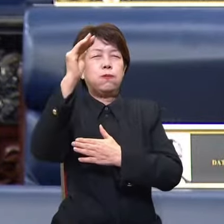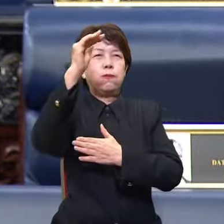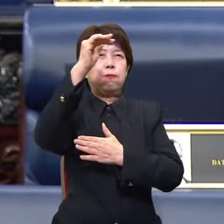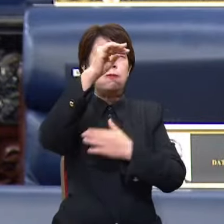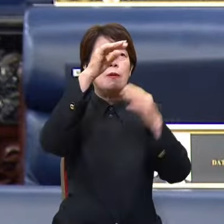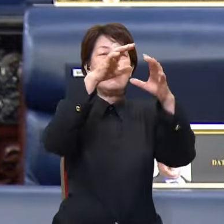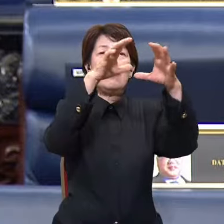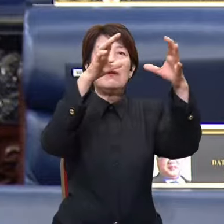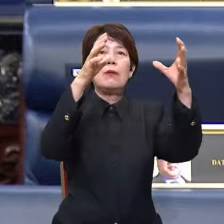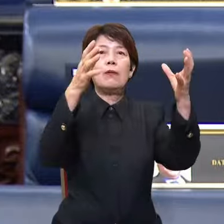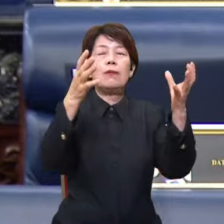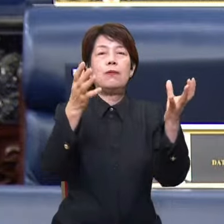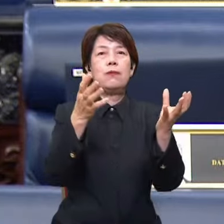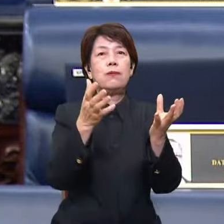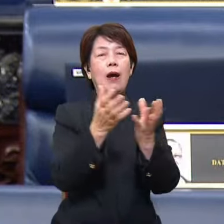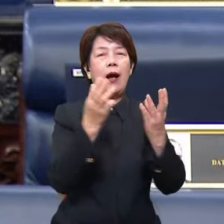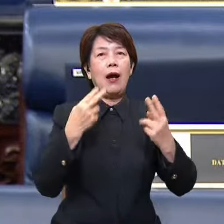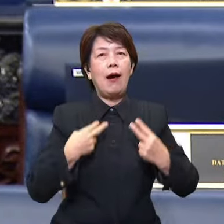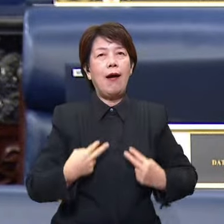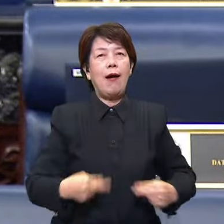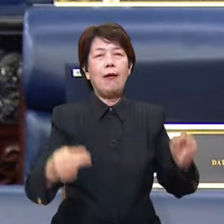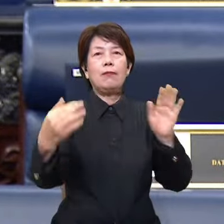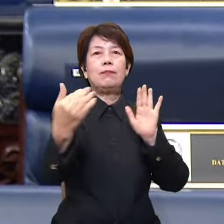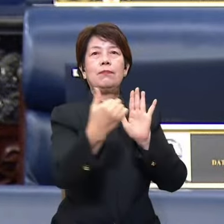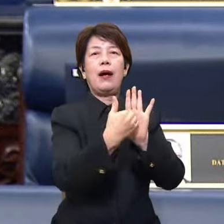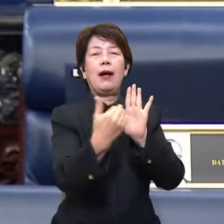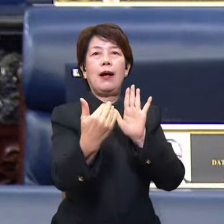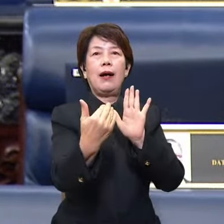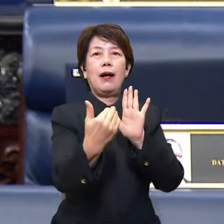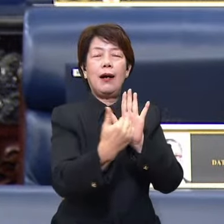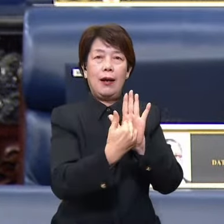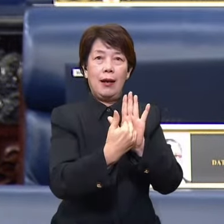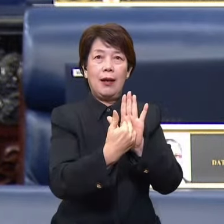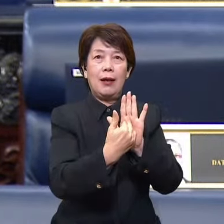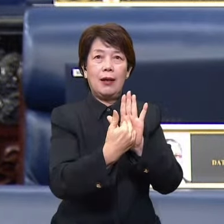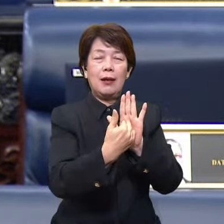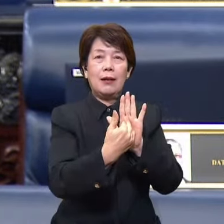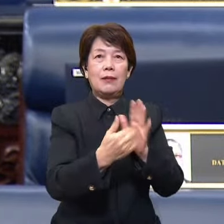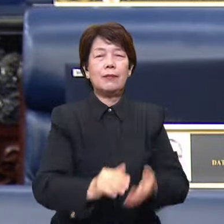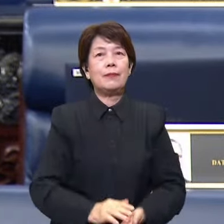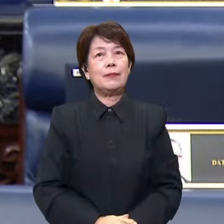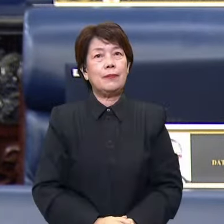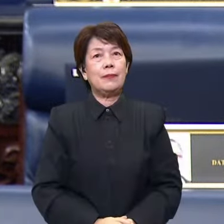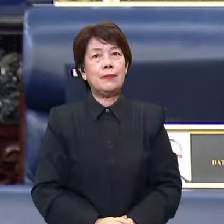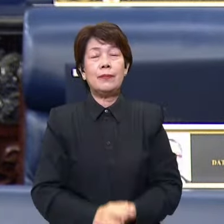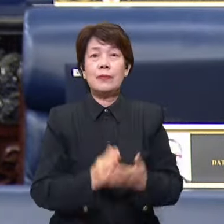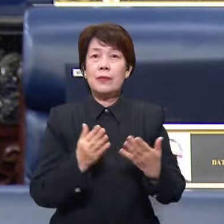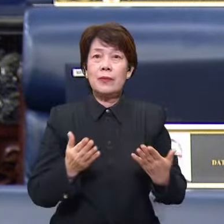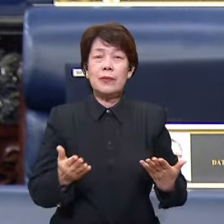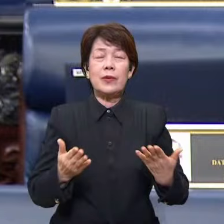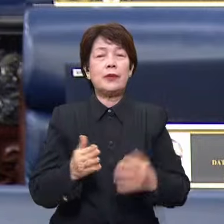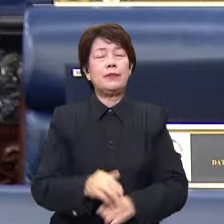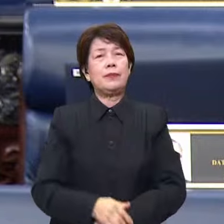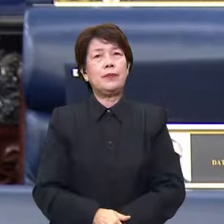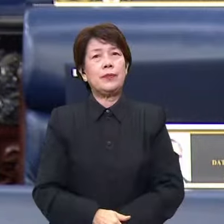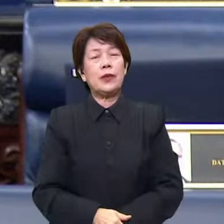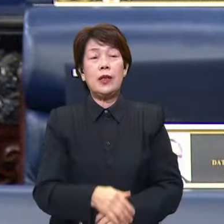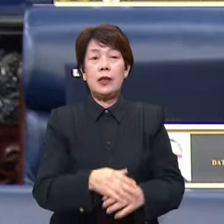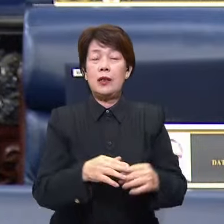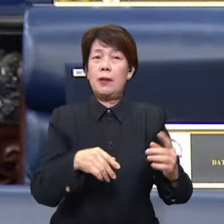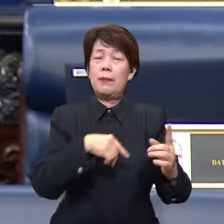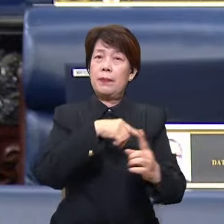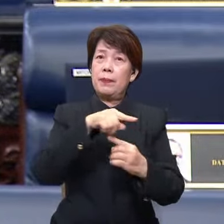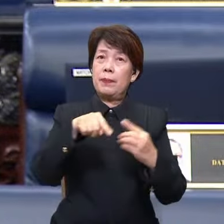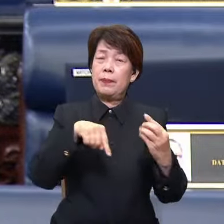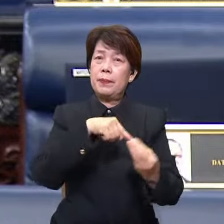global calamity and global apanya, malapetaka kesihatan ke depan nanti. Jadi Tuan Yang Dipertua, terkait dengan persoalan